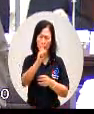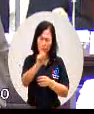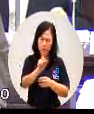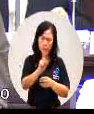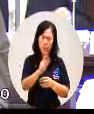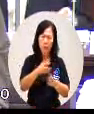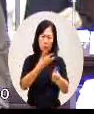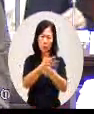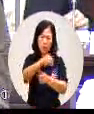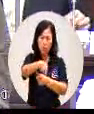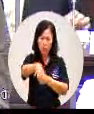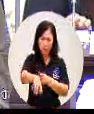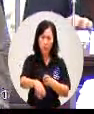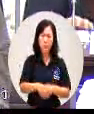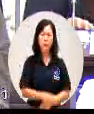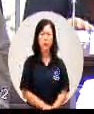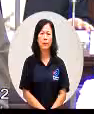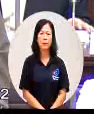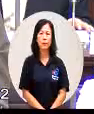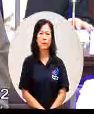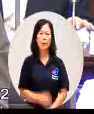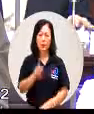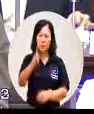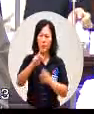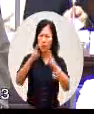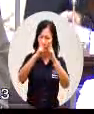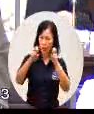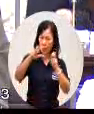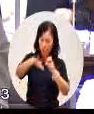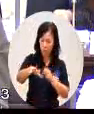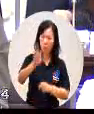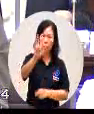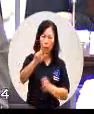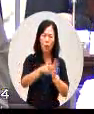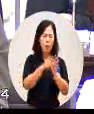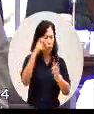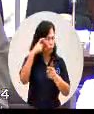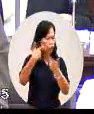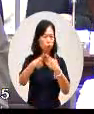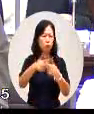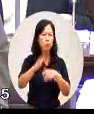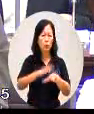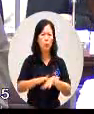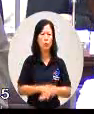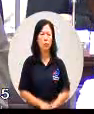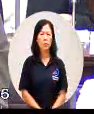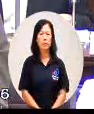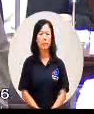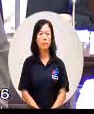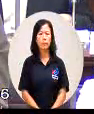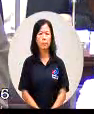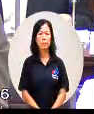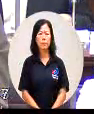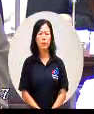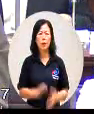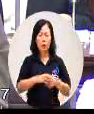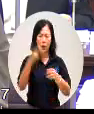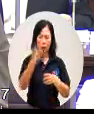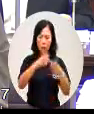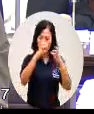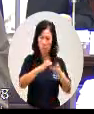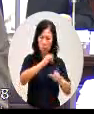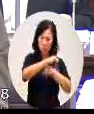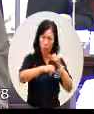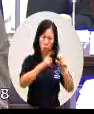伫这个所在？只要有些招标的所在，嘛无真适度。啊，伫迄、那个，只要要起活动中